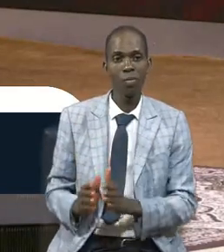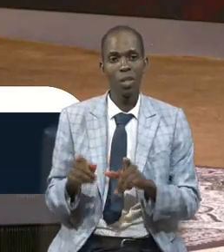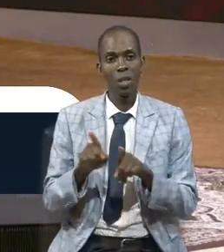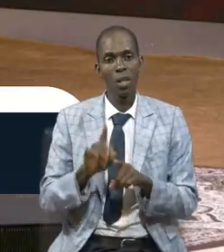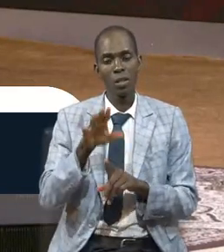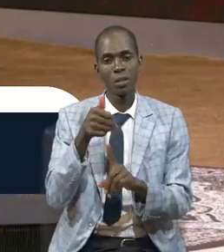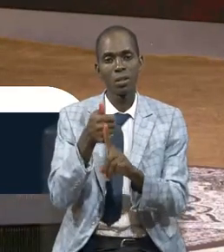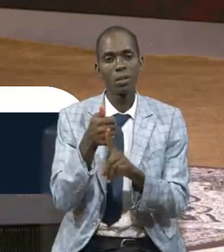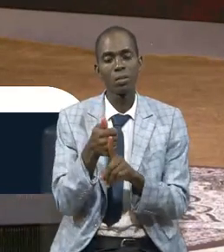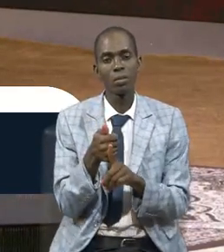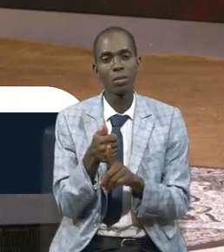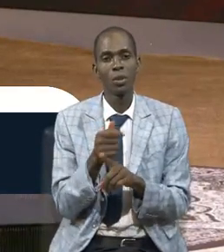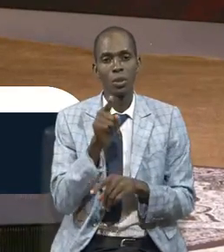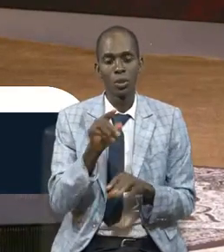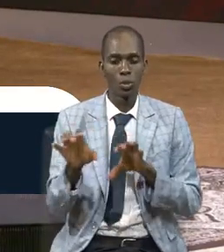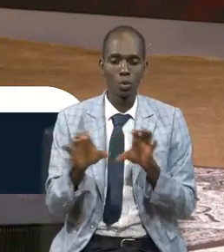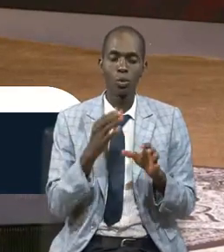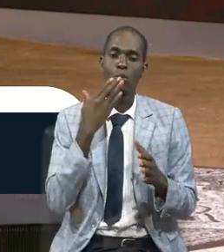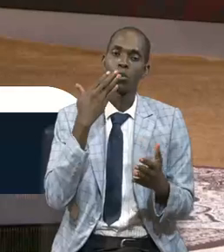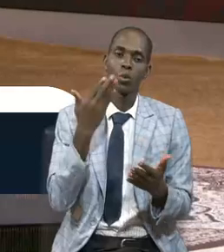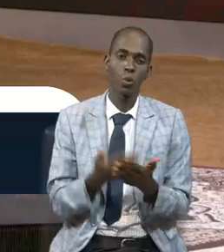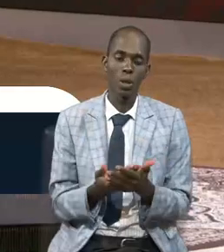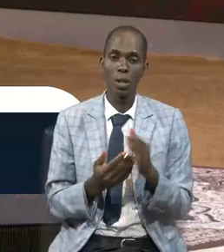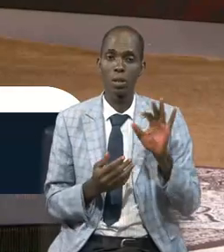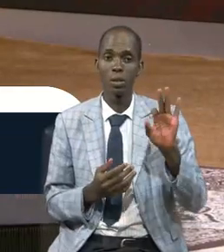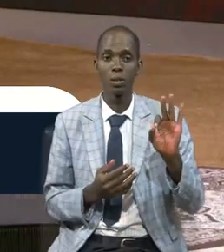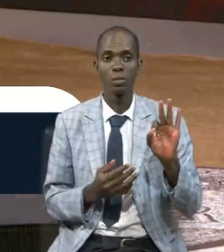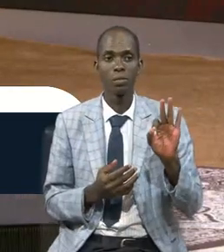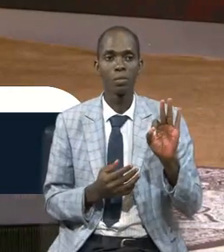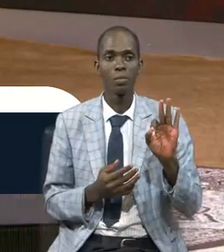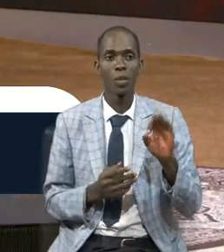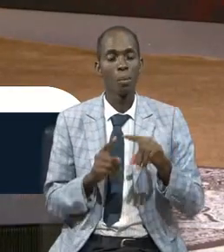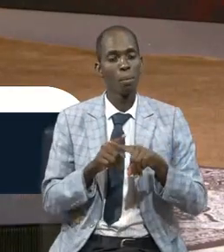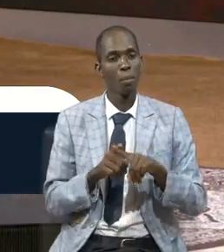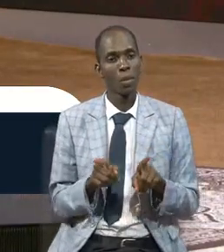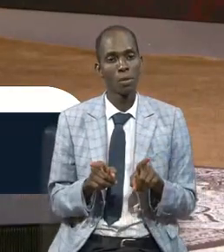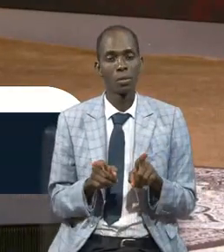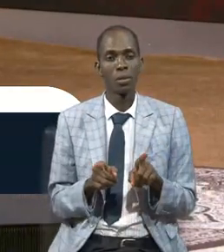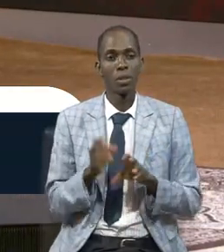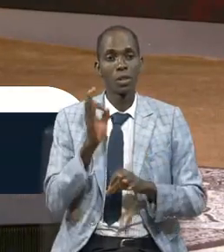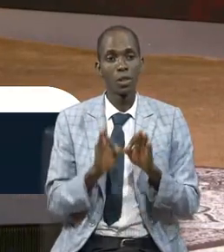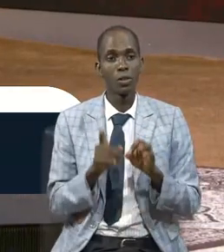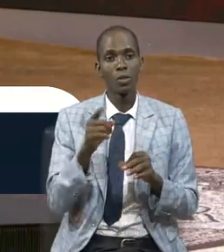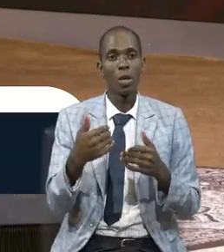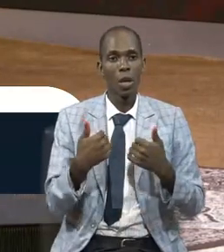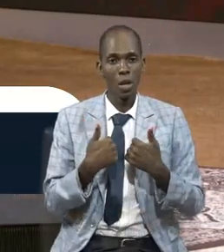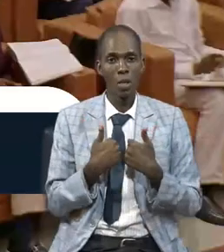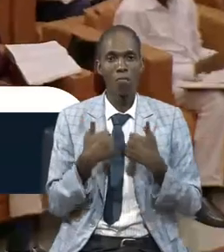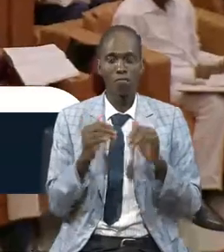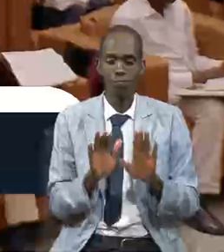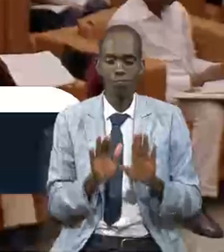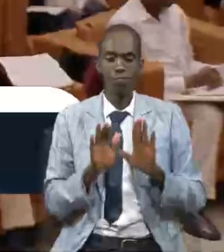comme toi-même. Vous faites bien. Verset 9. Mais si